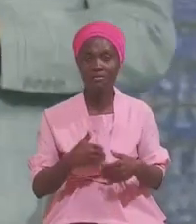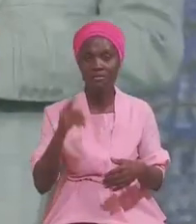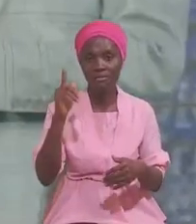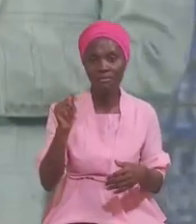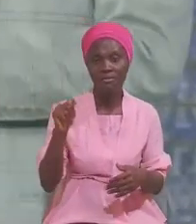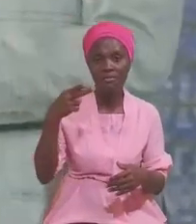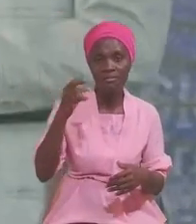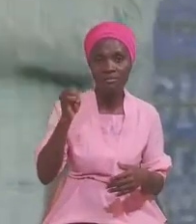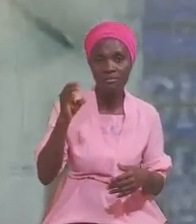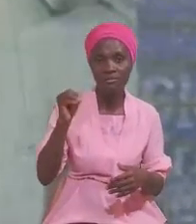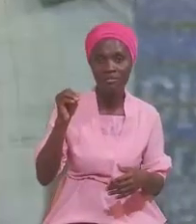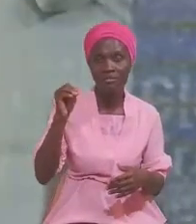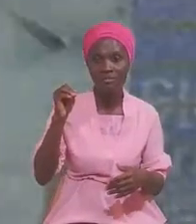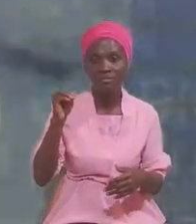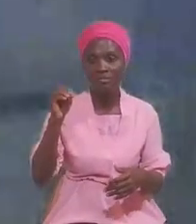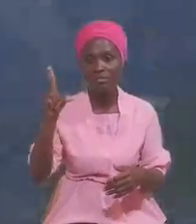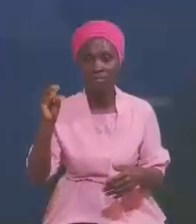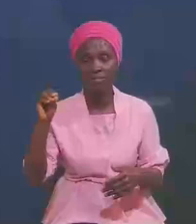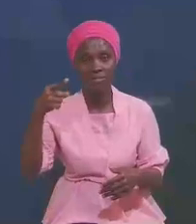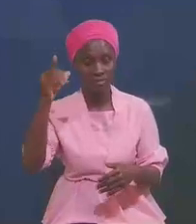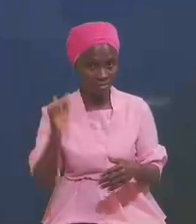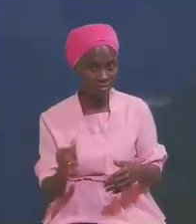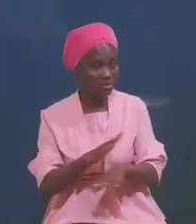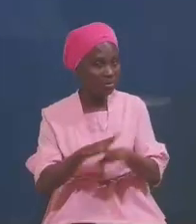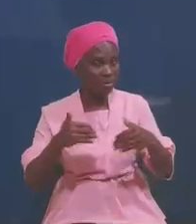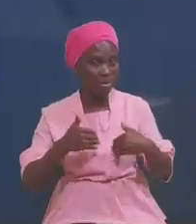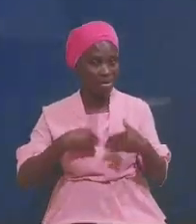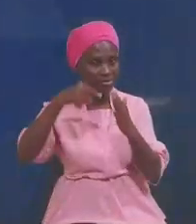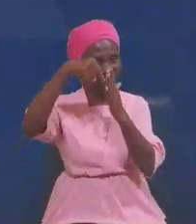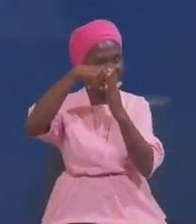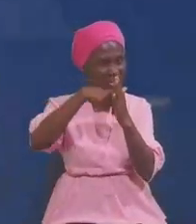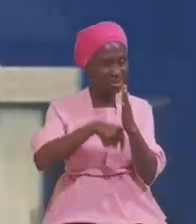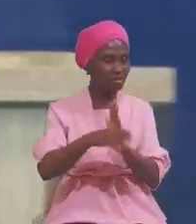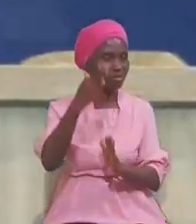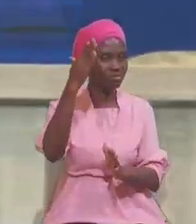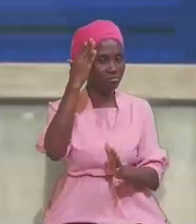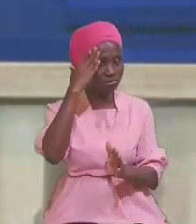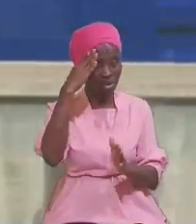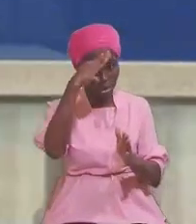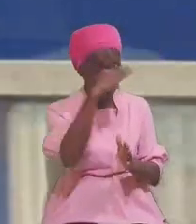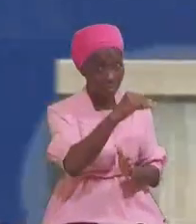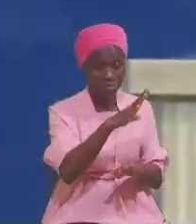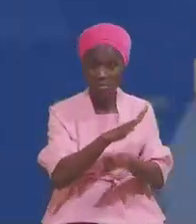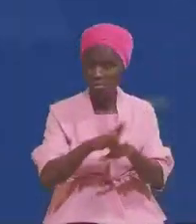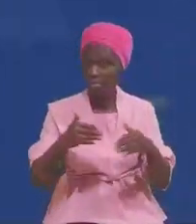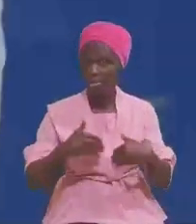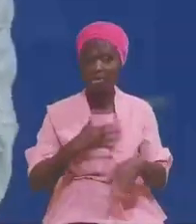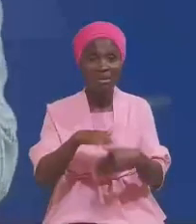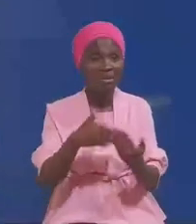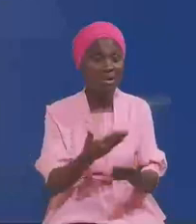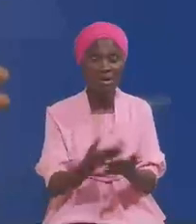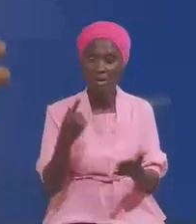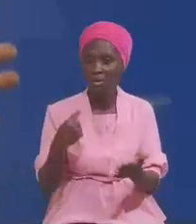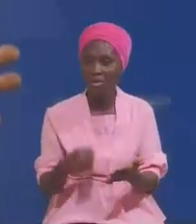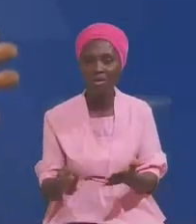l'homme là n'avait pas une connaissance approfondie, l'homme là n'avait pas toutes les références